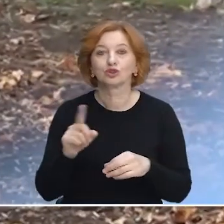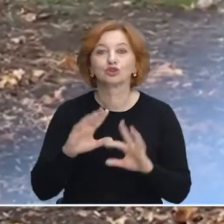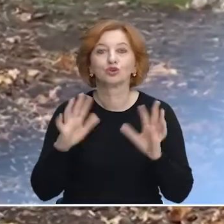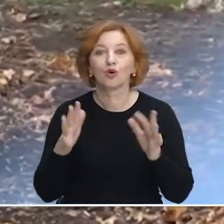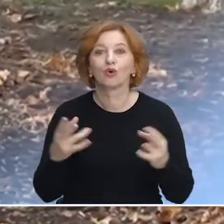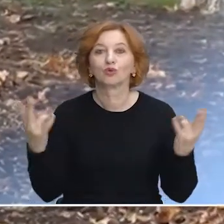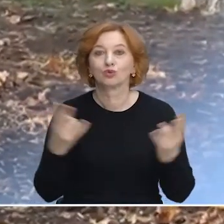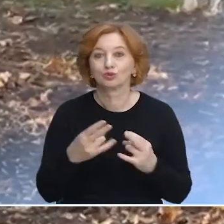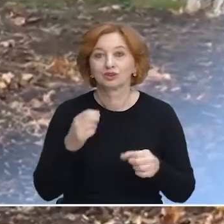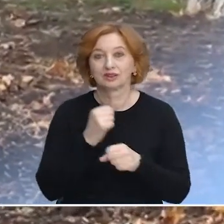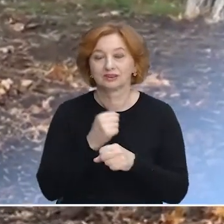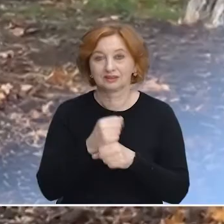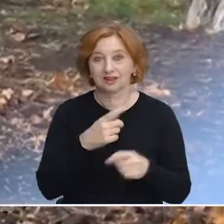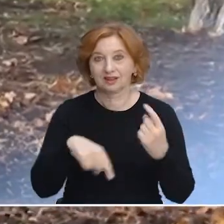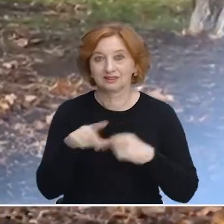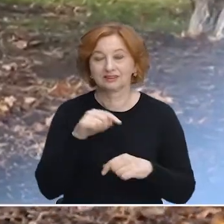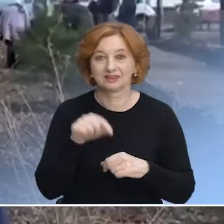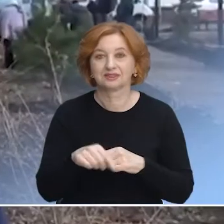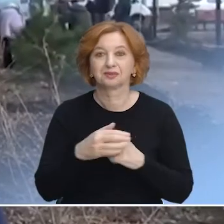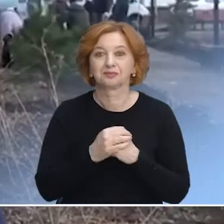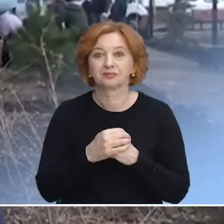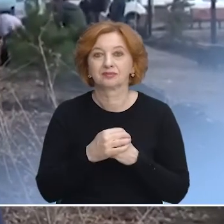скоро увидим эту красоту.